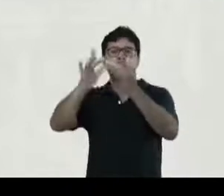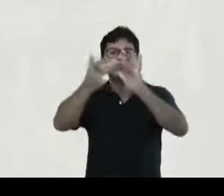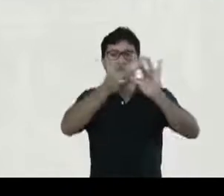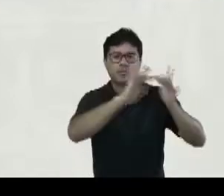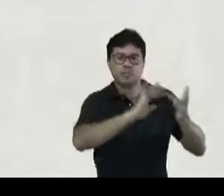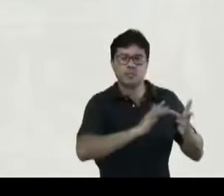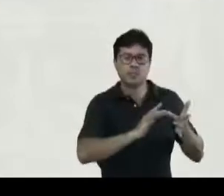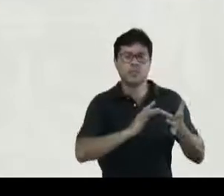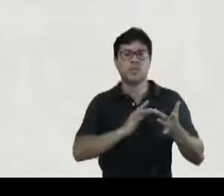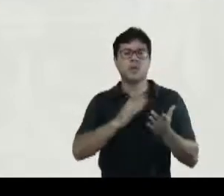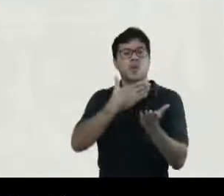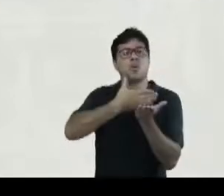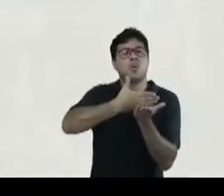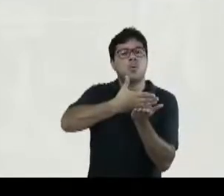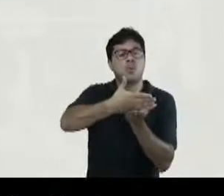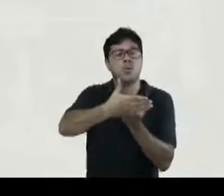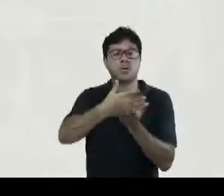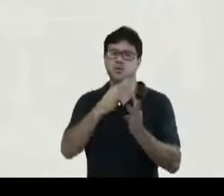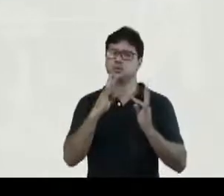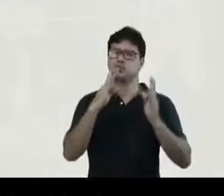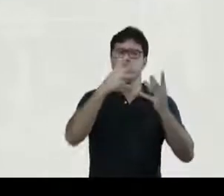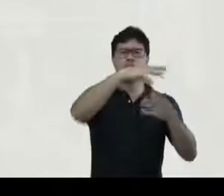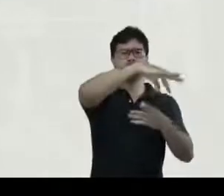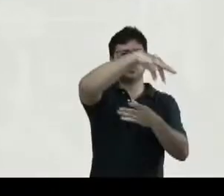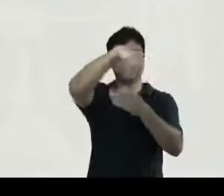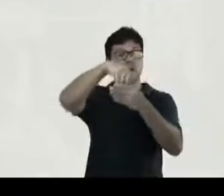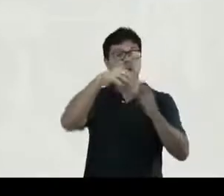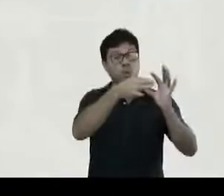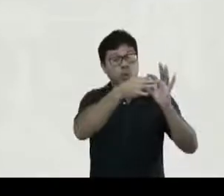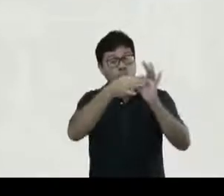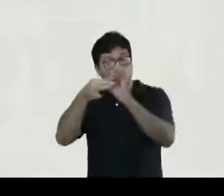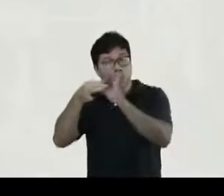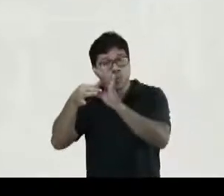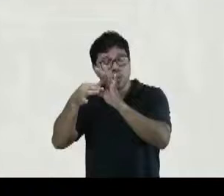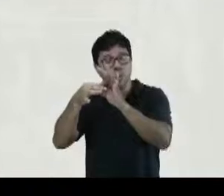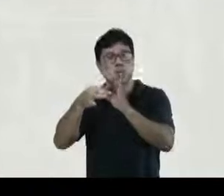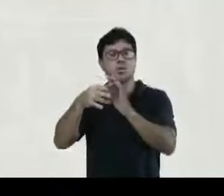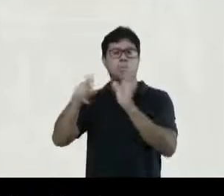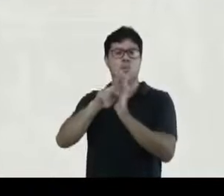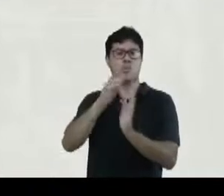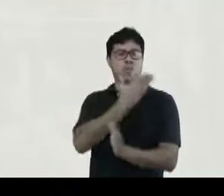im Kontext des Thesaurus, aber auch darüber hinaus.